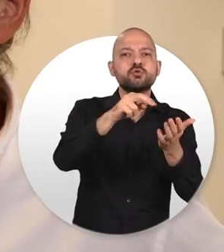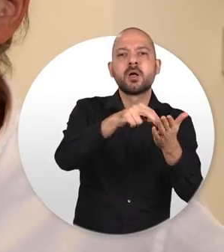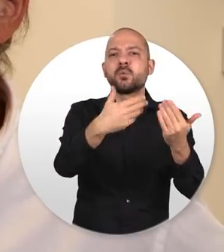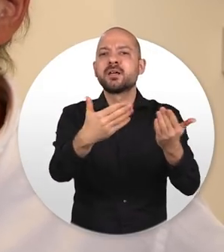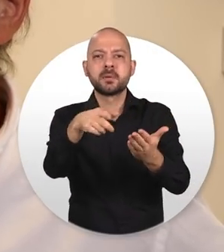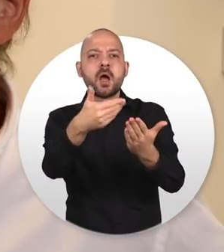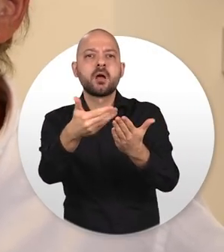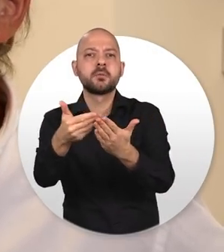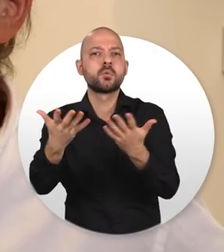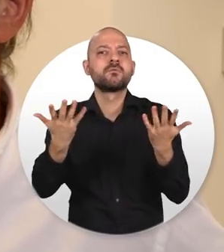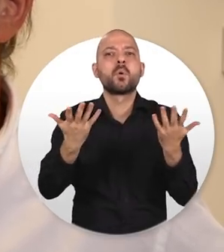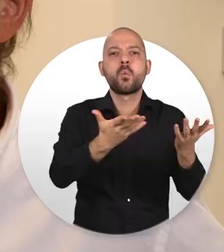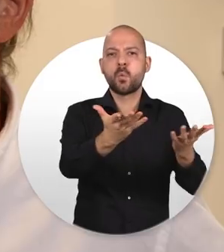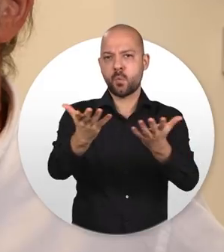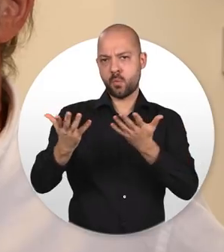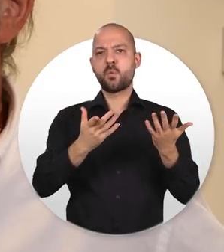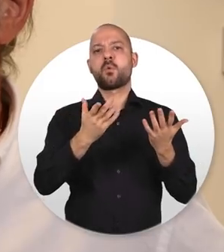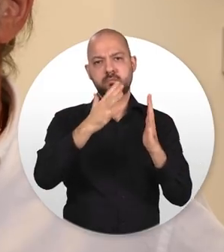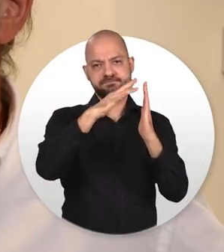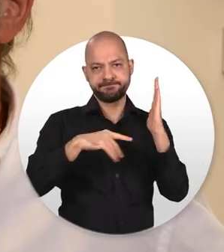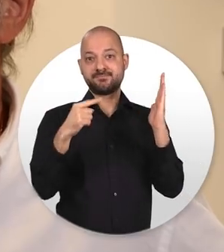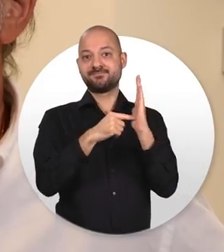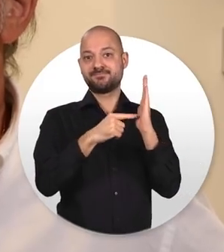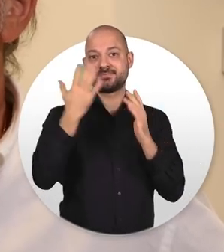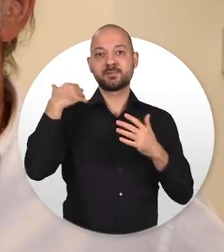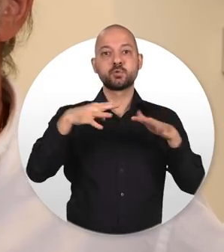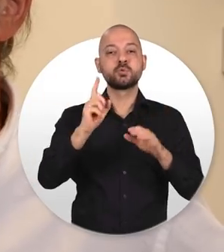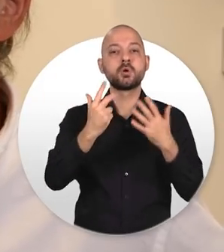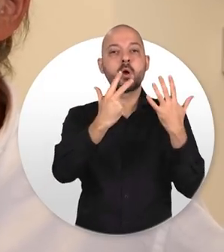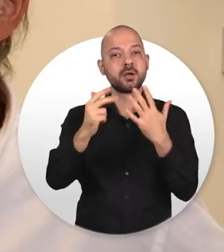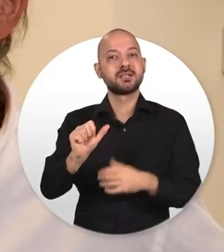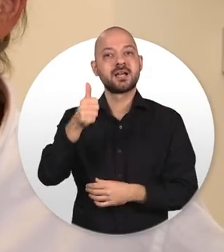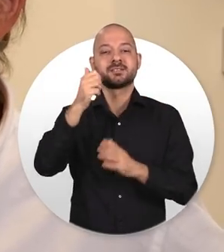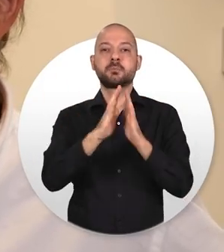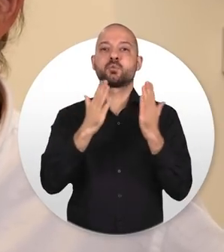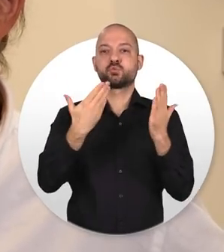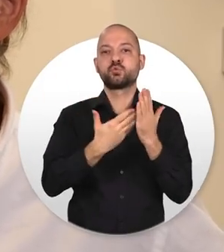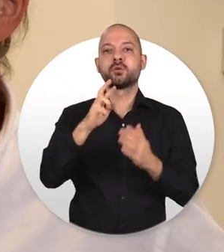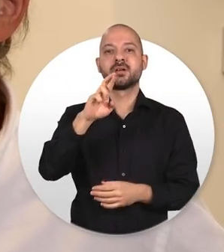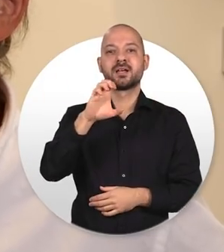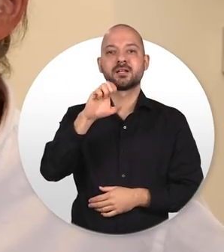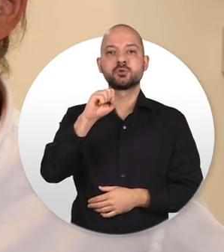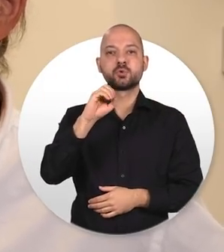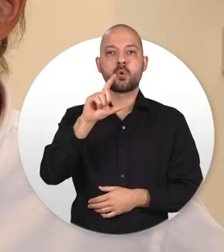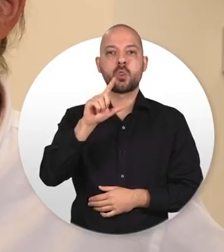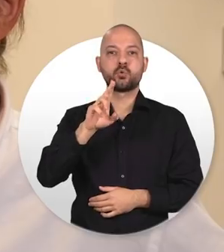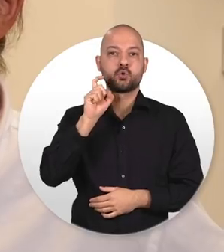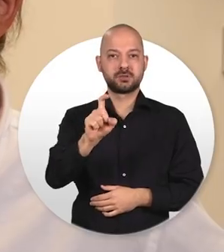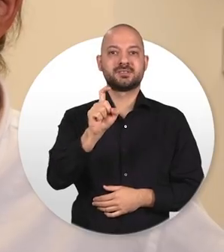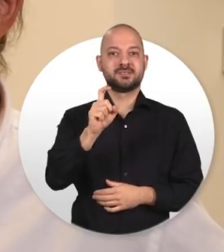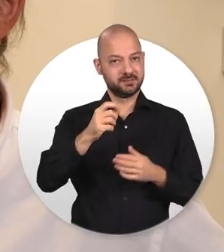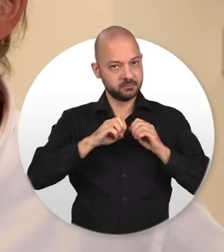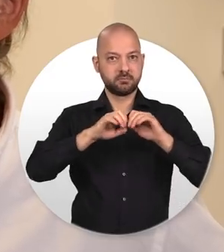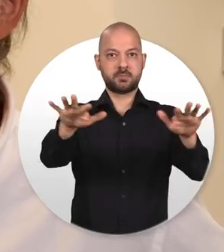von 1988 wurde dann noch den nächsten Resolux, Réseau Social Luxembourg, editiert. Das Repertoire soll